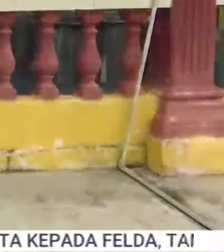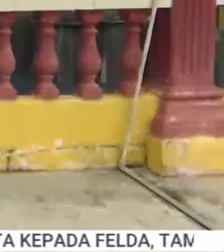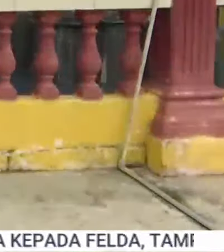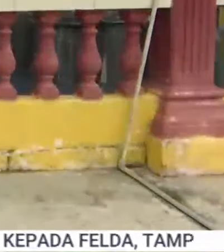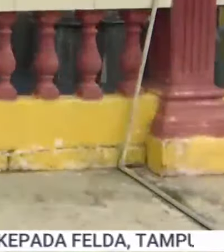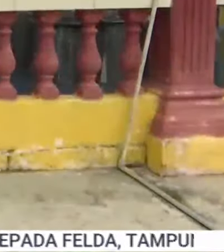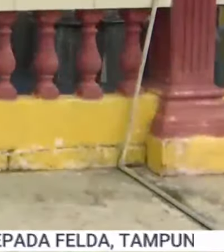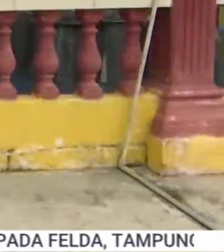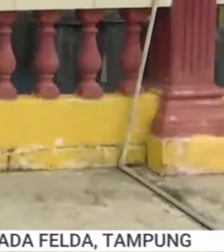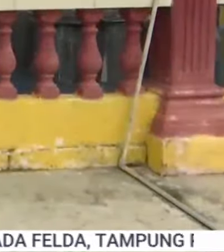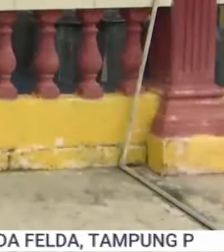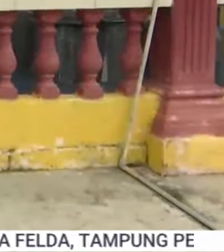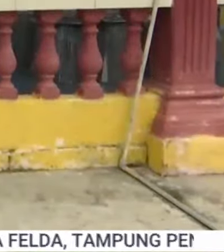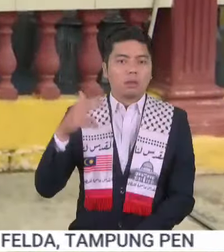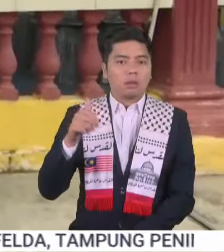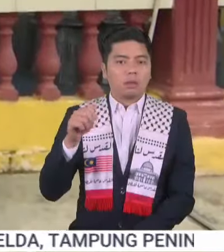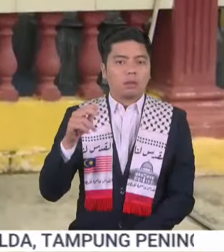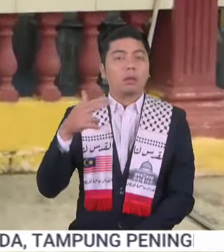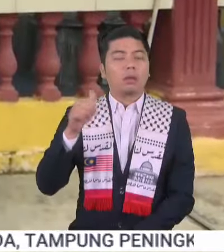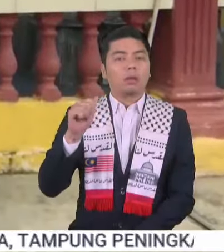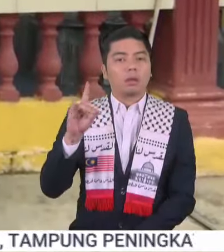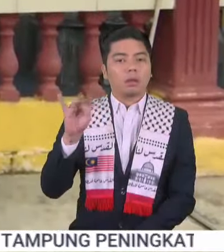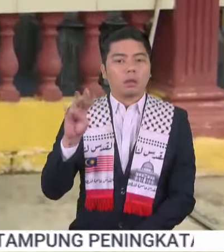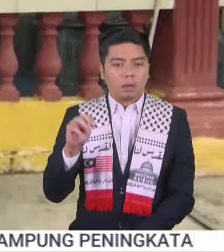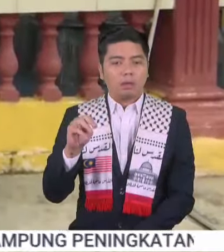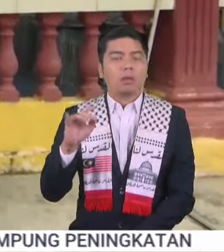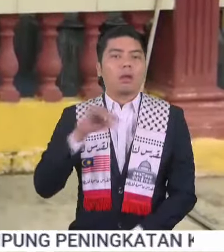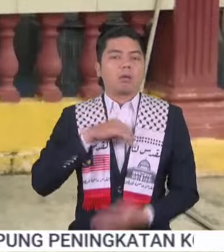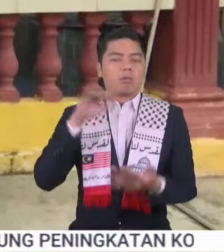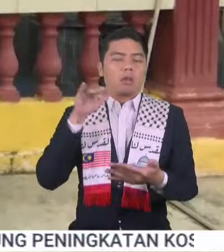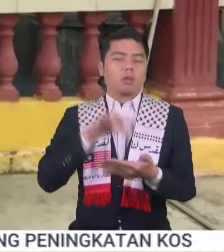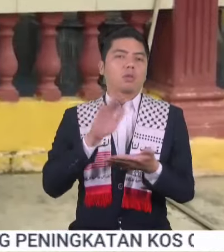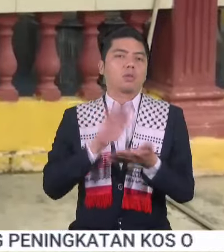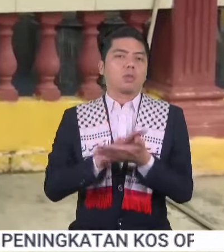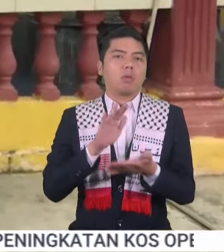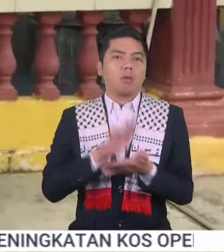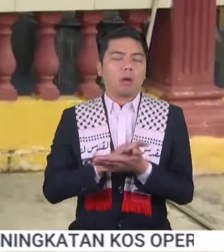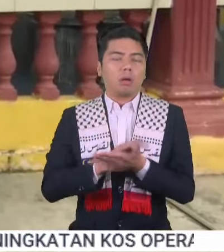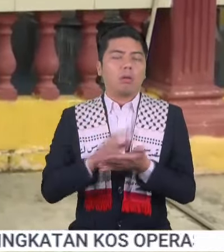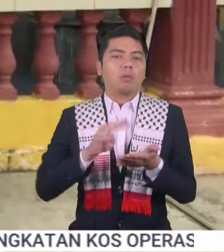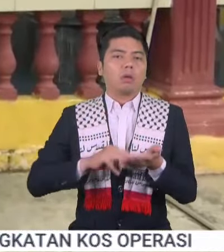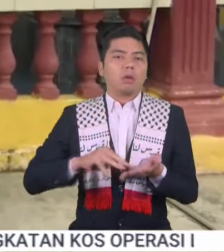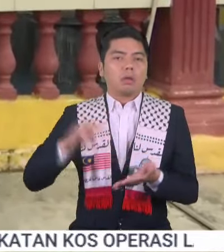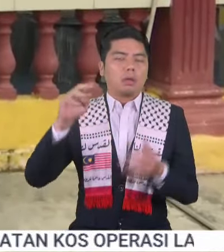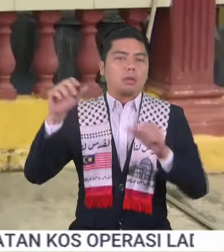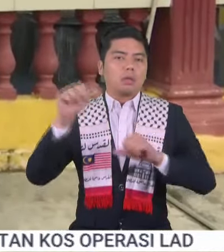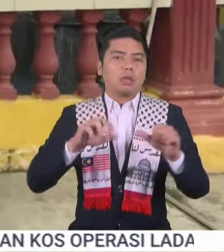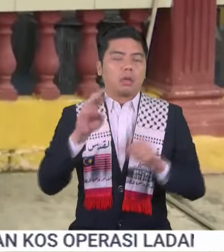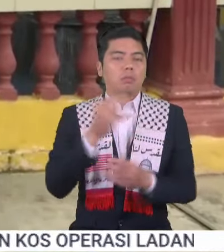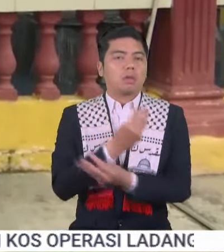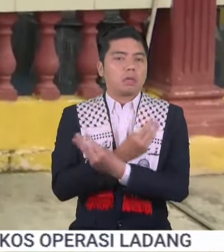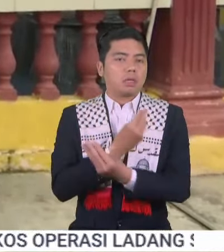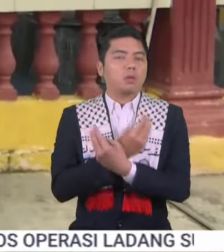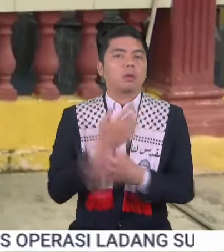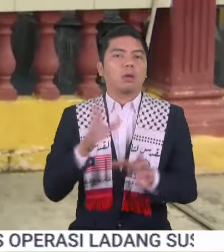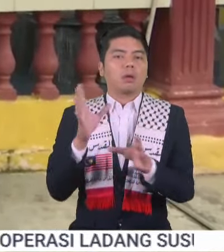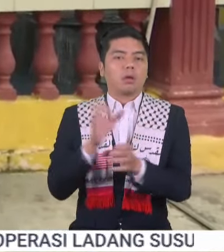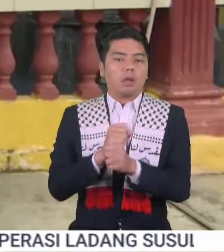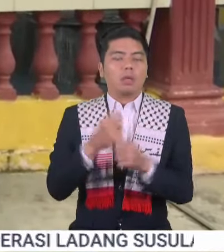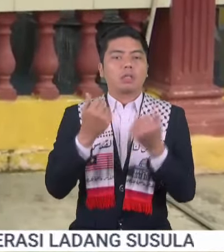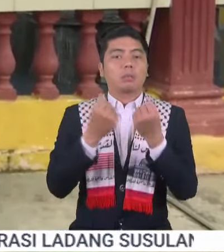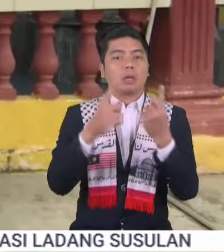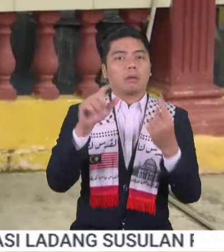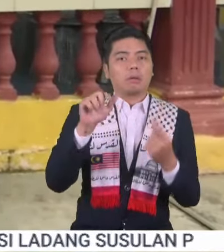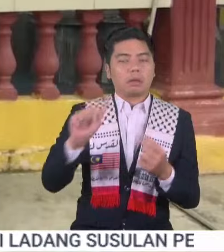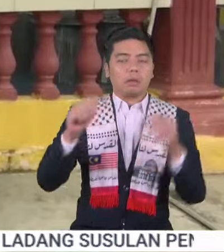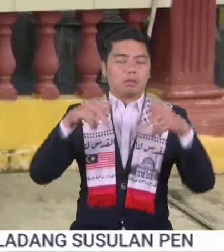Saya Muhammad Naufal Adam bin Muhammad Nasir. Saya merupakan pelajar Sekolah Menengah Sains Sultan Iskandar Mersing yang berjaya mendapat keputusan 11A